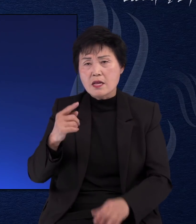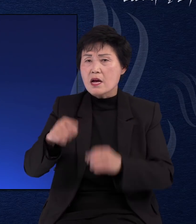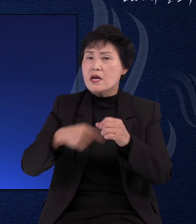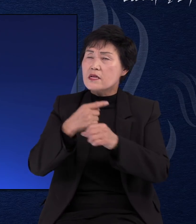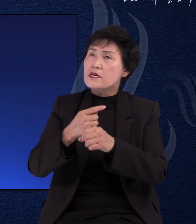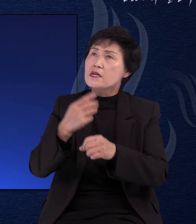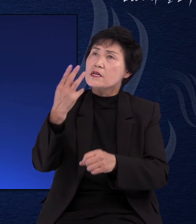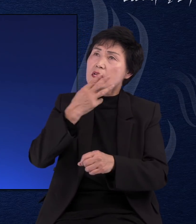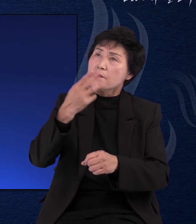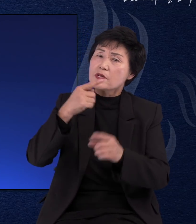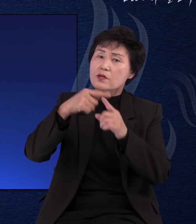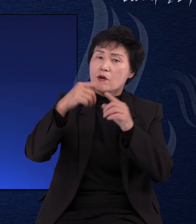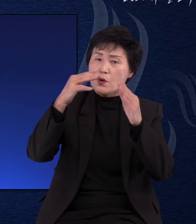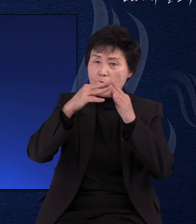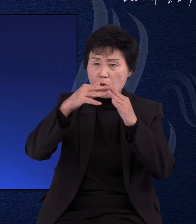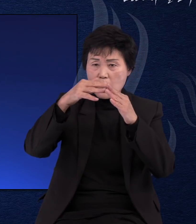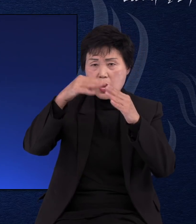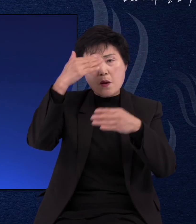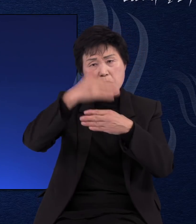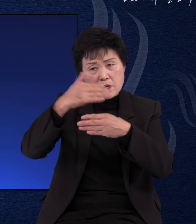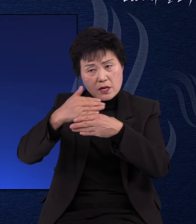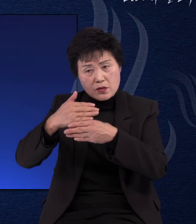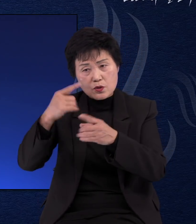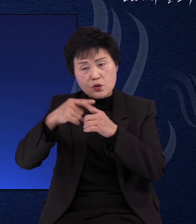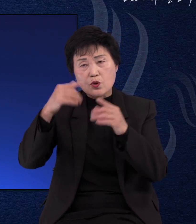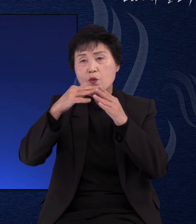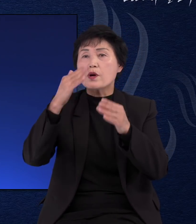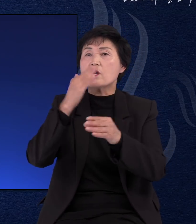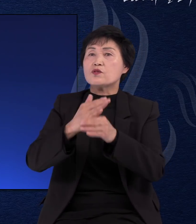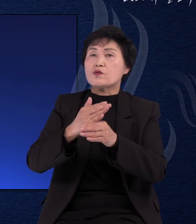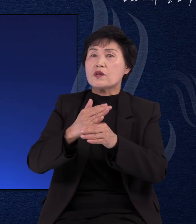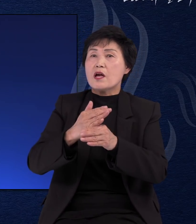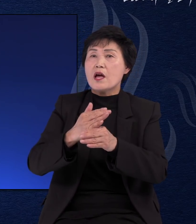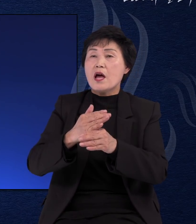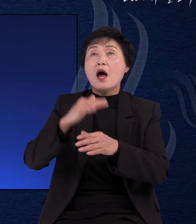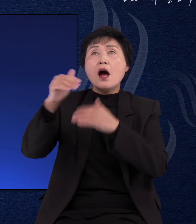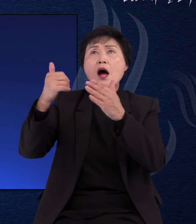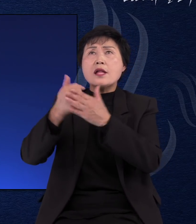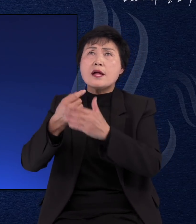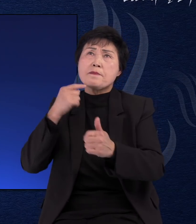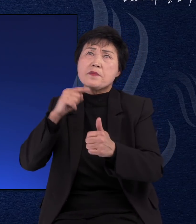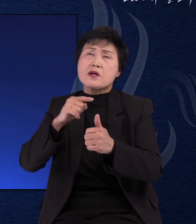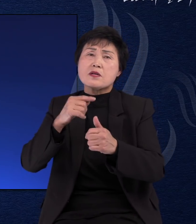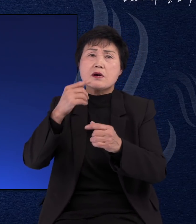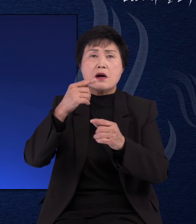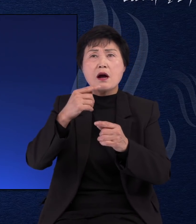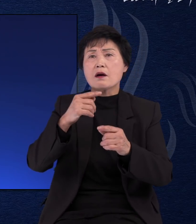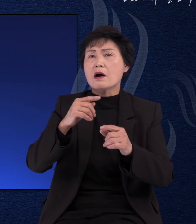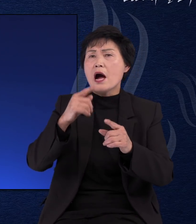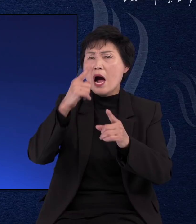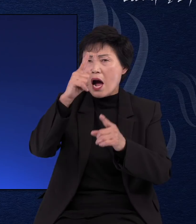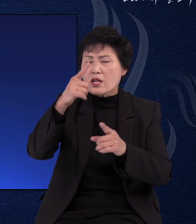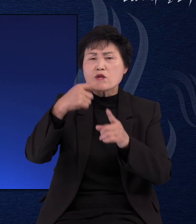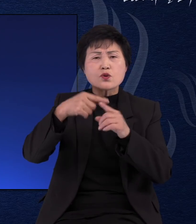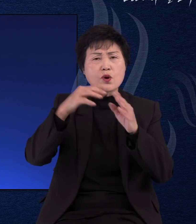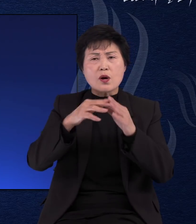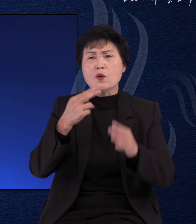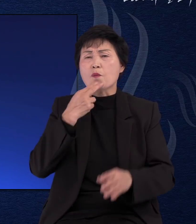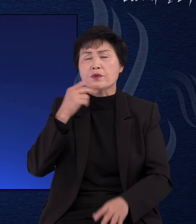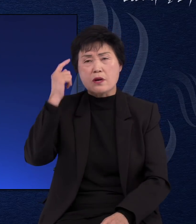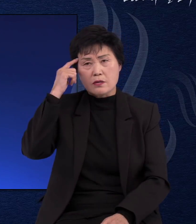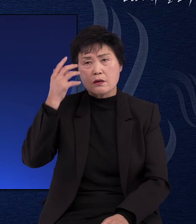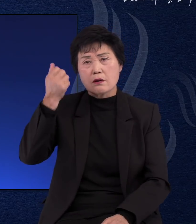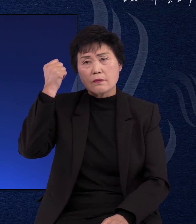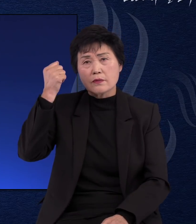중에 예수님이 야 너네 문 닫아라고 하는 교회는 한 교회도 없다고 생각해요. 교회가 좀 힘들어지니까